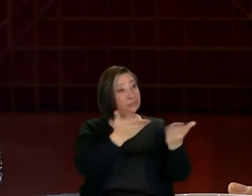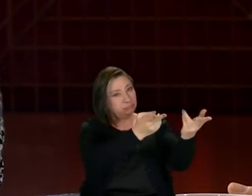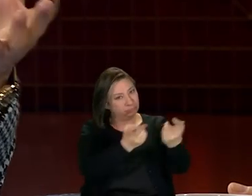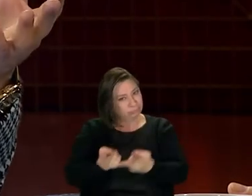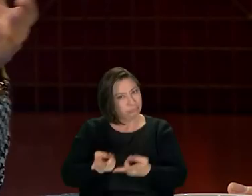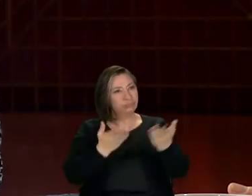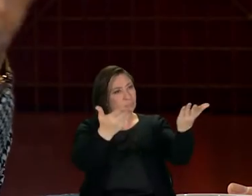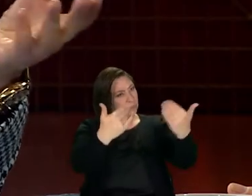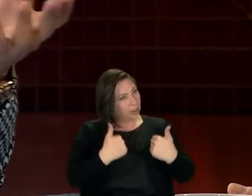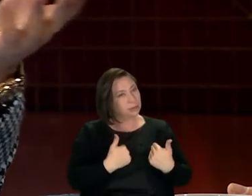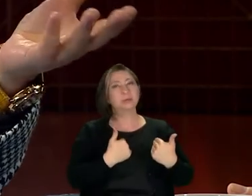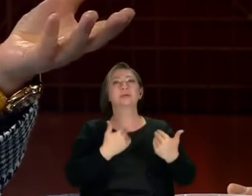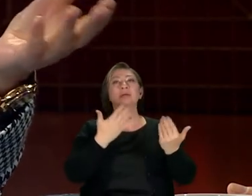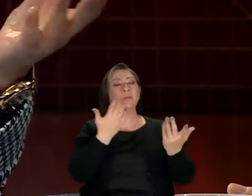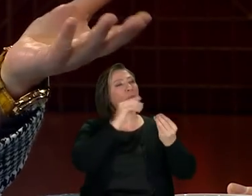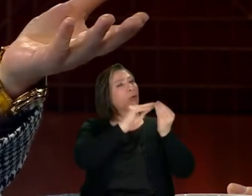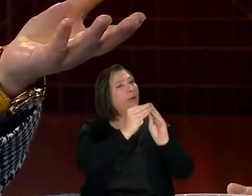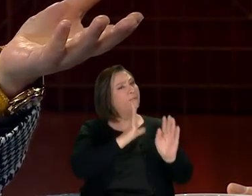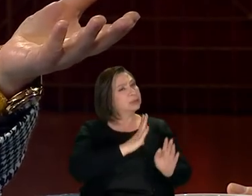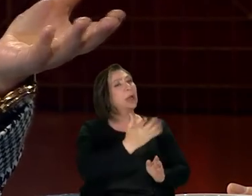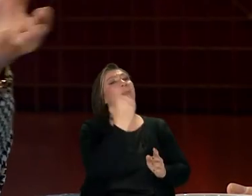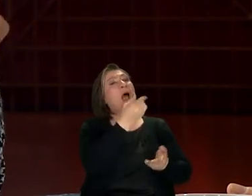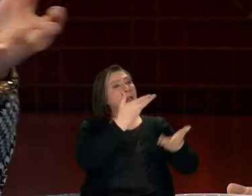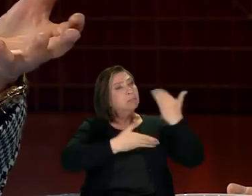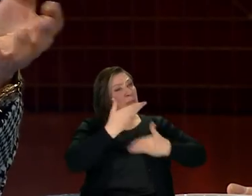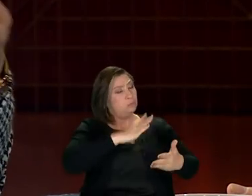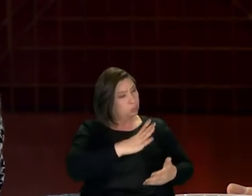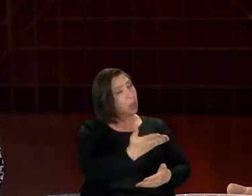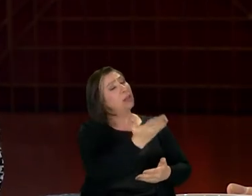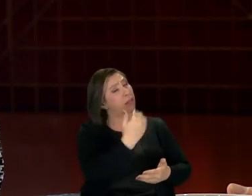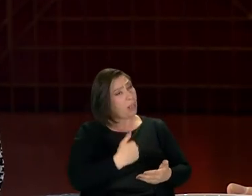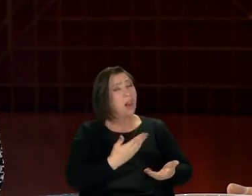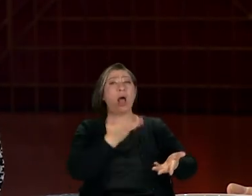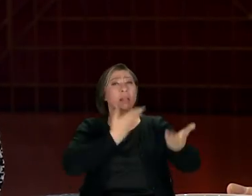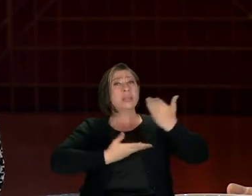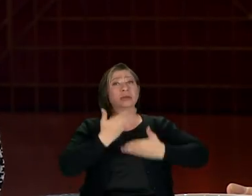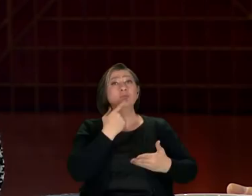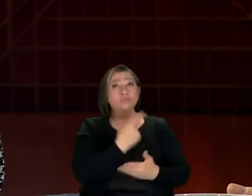açmışsınız. Evet. Ve diyorsunuz ki işte evet, bir derdim varsa, anlatacağım bir şey varsa gel anlat. Tabii ki bu